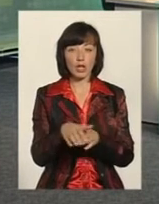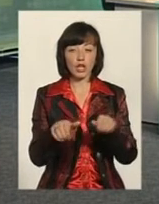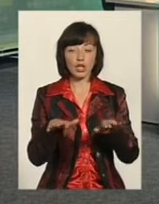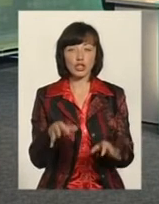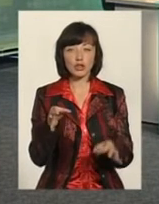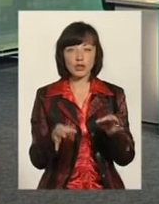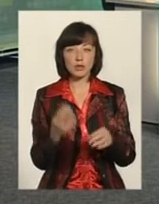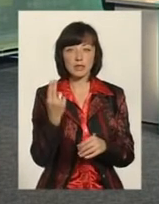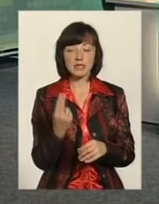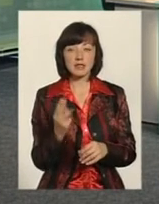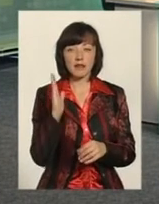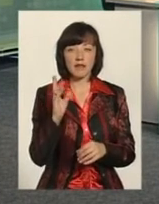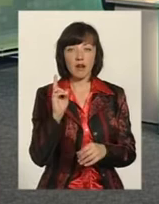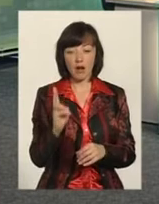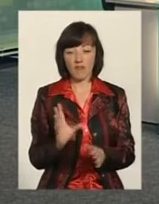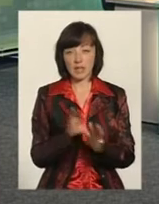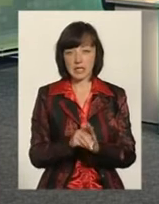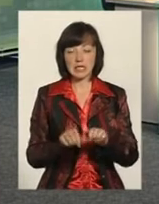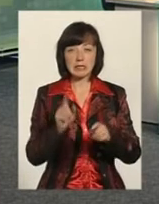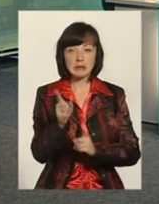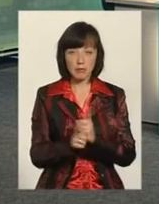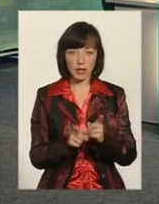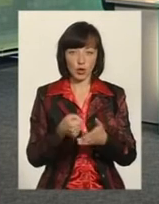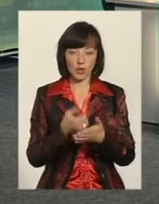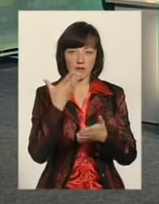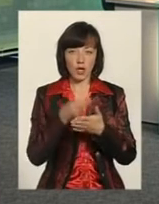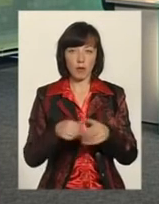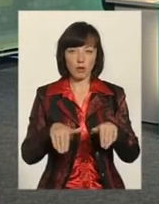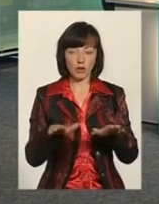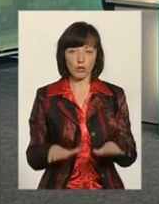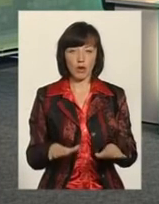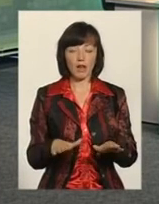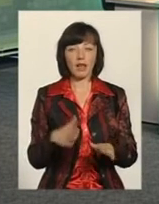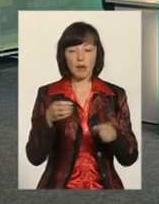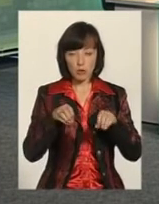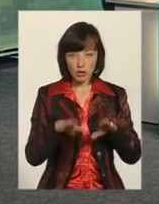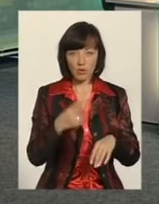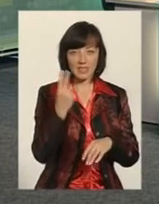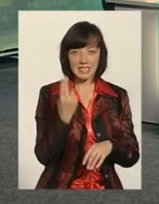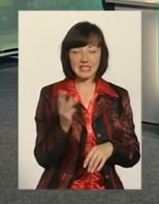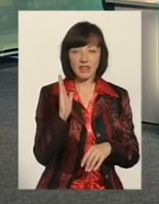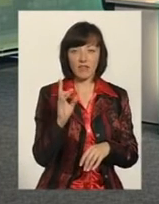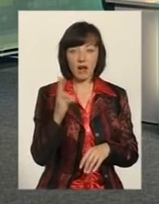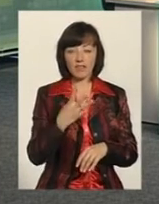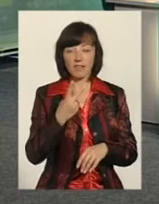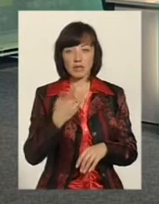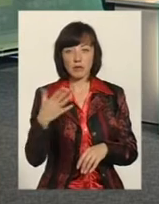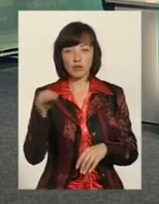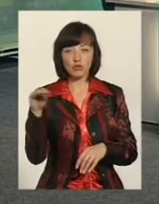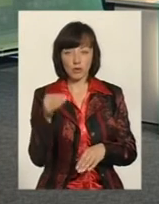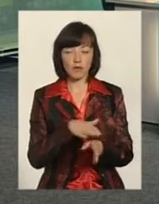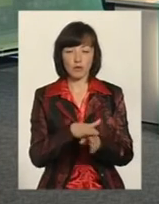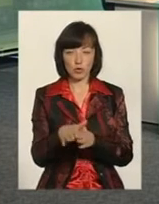ЦВК внесе зміни до своєї постанови. Тому що є постанова ЦВК про те, що 25 жовтня в цій територіальній громаді відбудуться